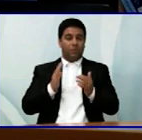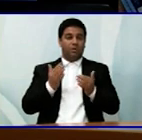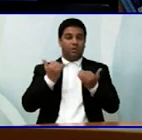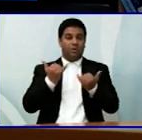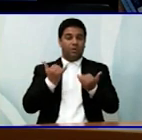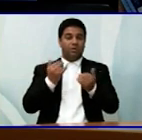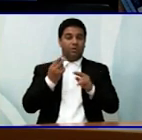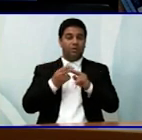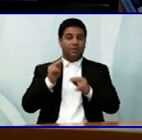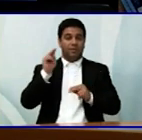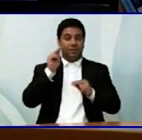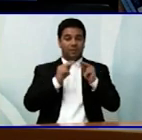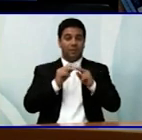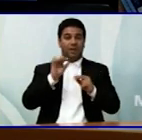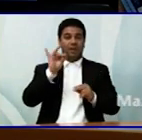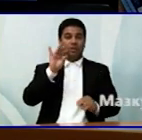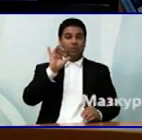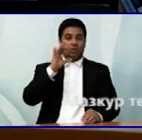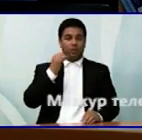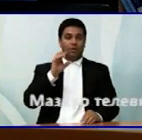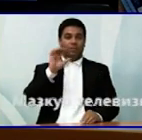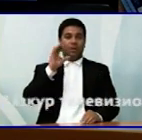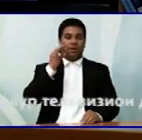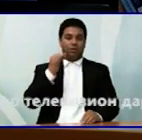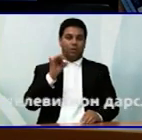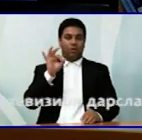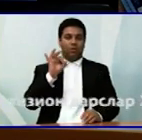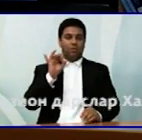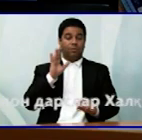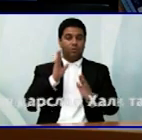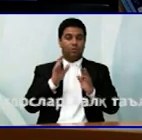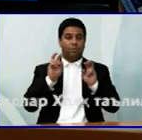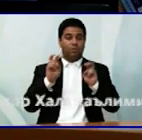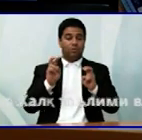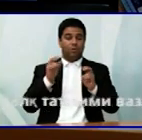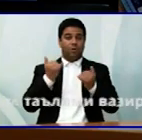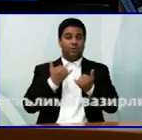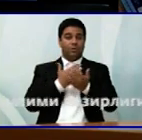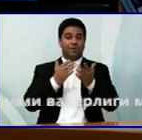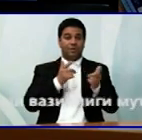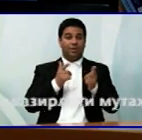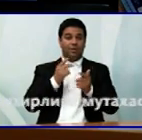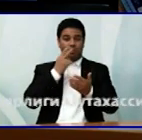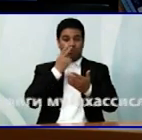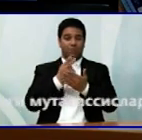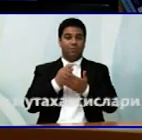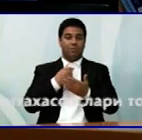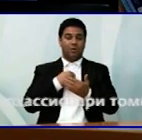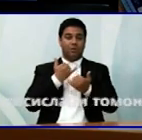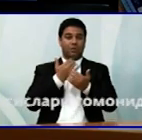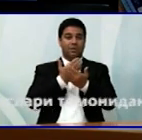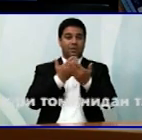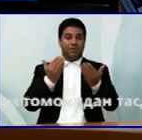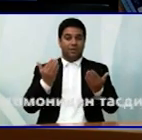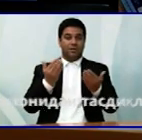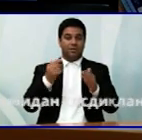bugungi darsimiz ijodiy bayonga bag'ishlanadi. Keling siz tayyorgarlik ko'rguningizga qadar men